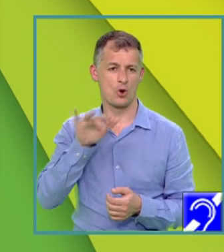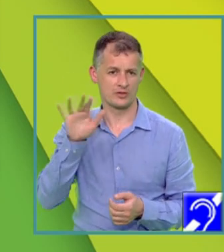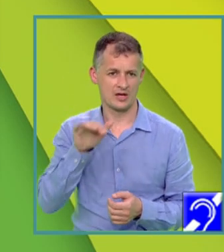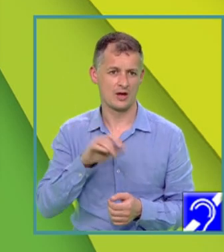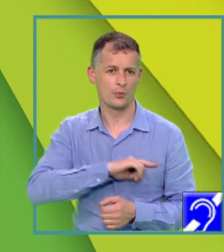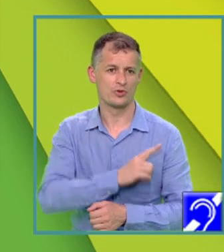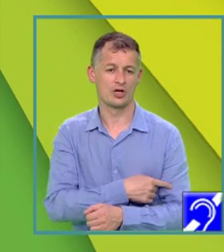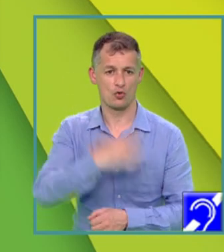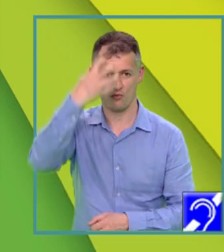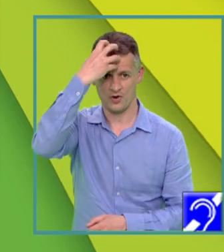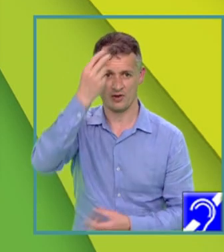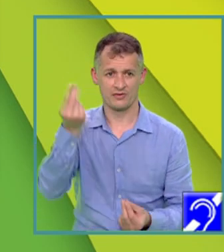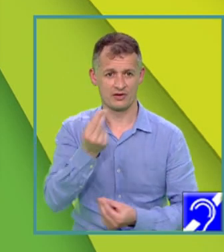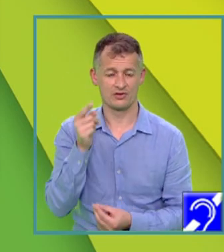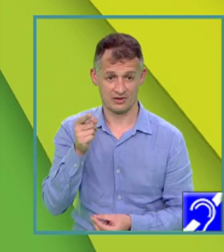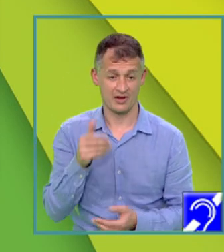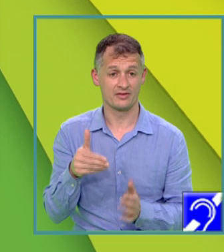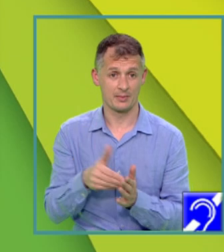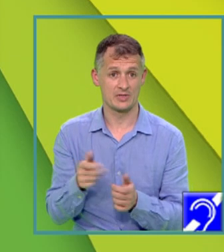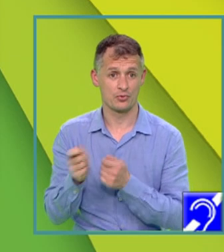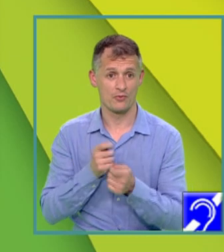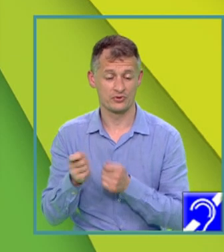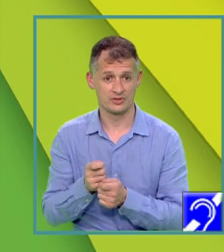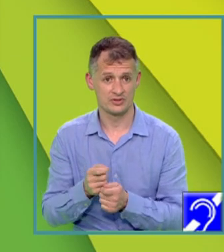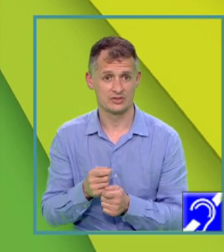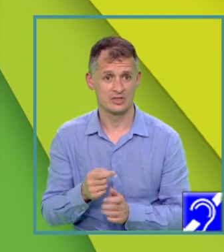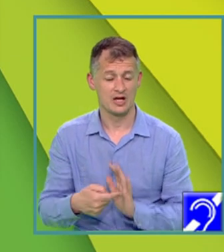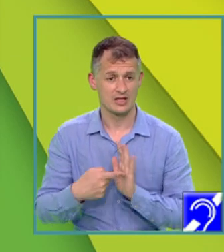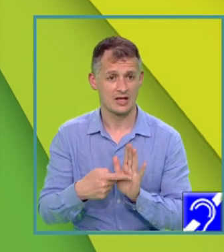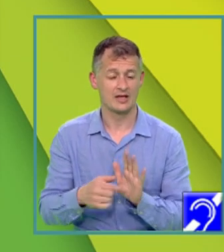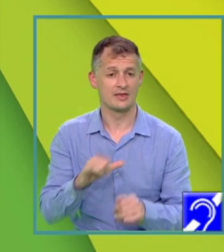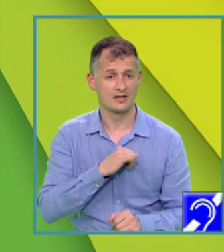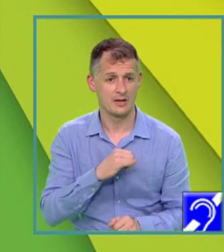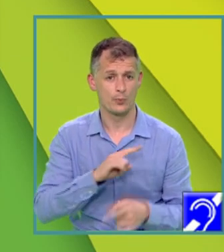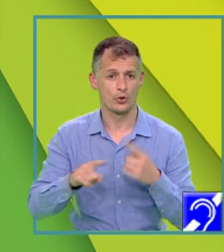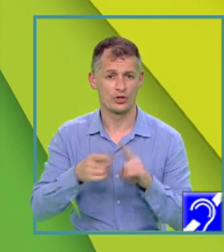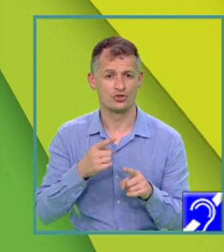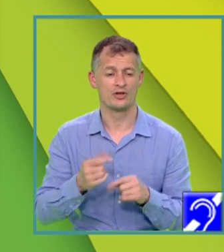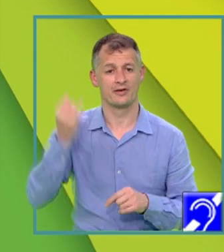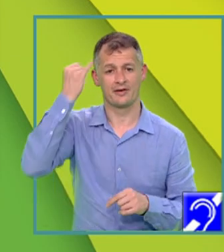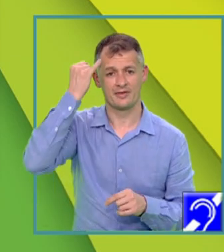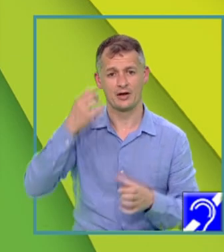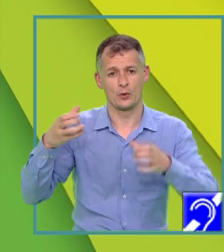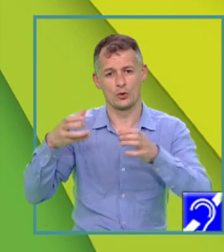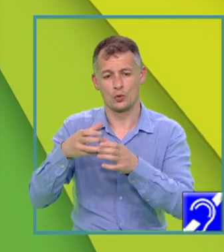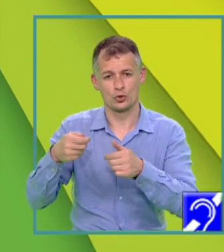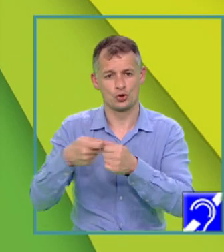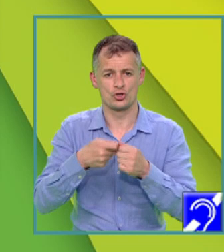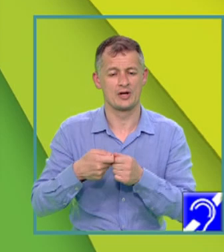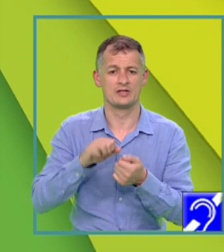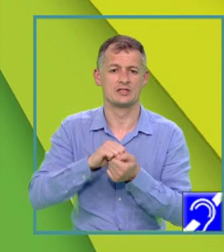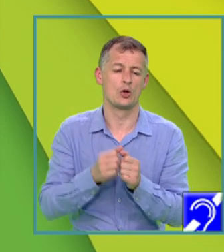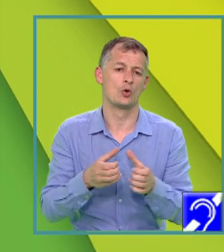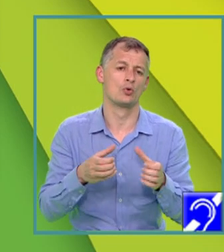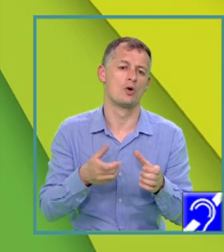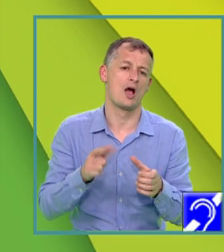guvernamentale. De ce? El trebuie să promoveze și să exprime interesele politice, ideologii ale unor grupuri sociale sau chiar și clase